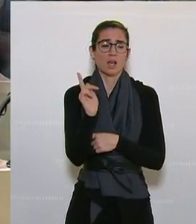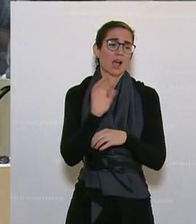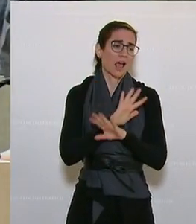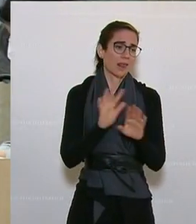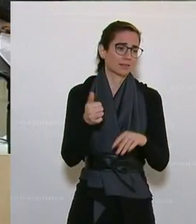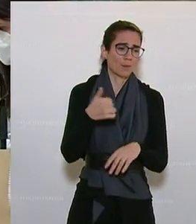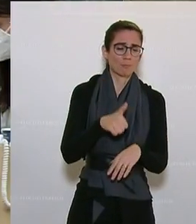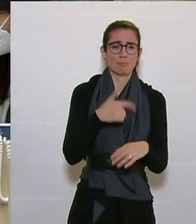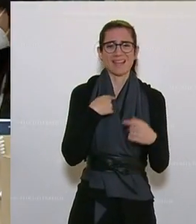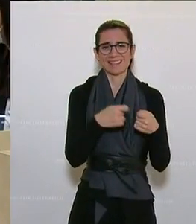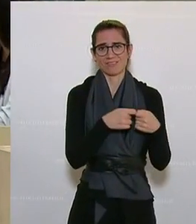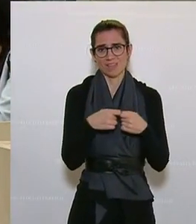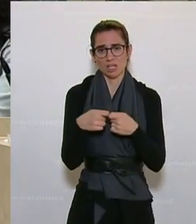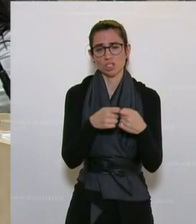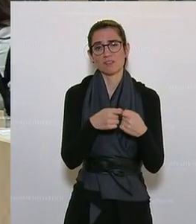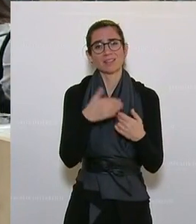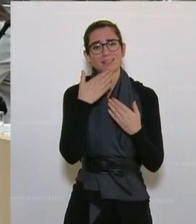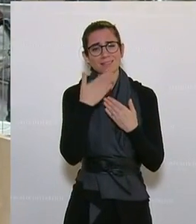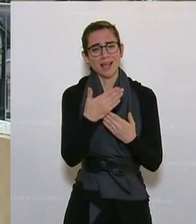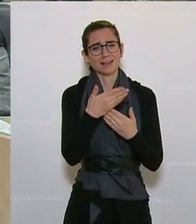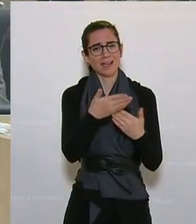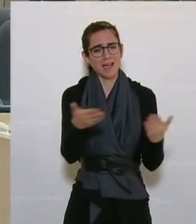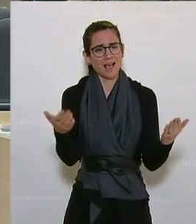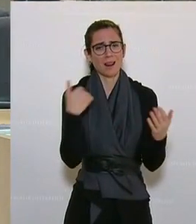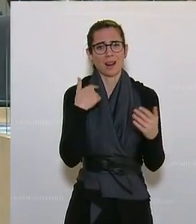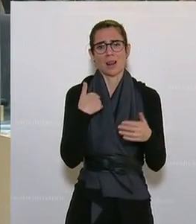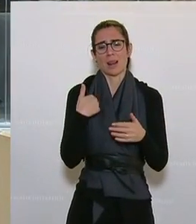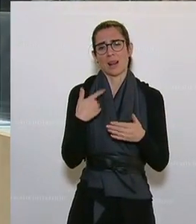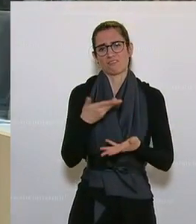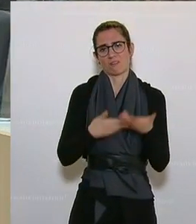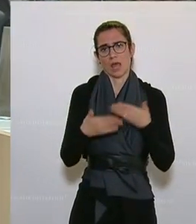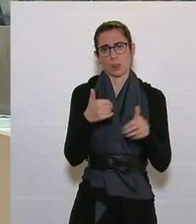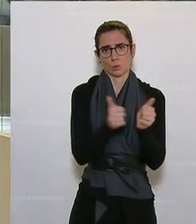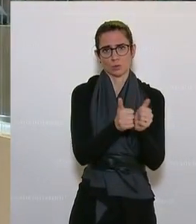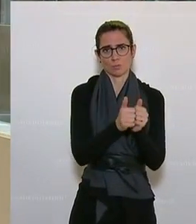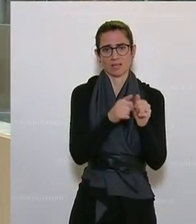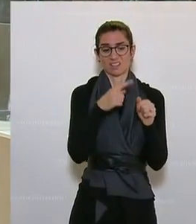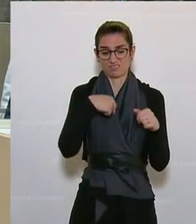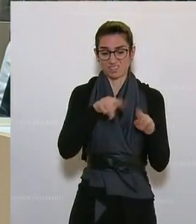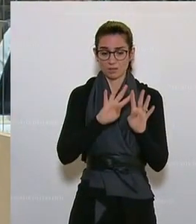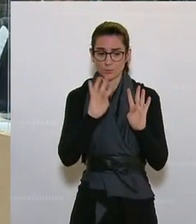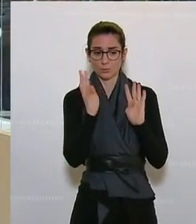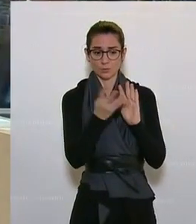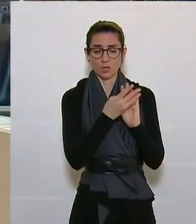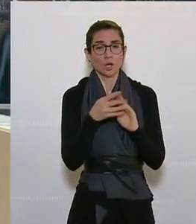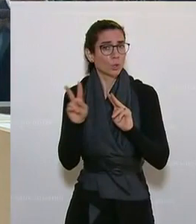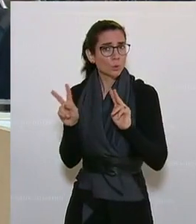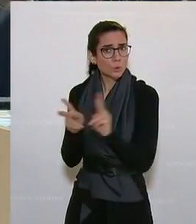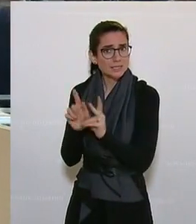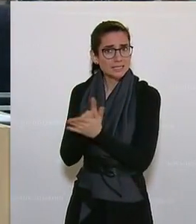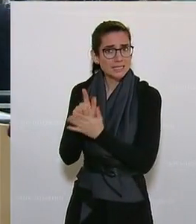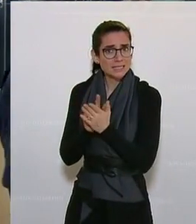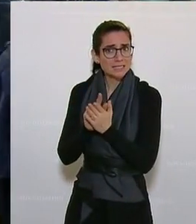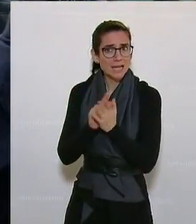Gewerkschaft, öffentlicher Dienst, danke auch dem Verhandlungspartner bei diesen Gehaltsverhandlungen, dass wir uns in ganz, ganz knapper Zeit